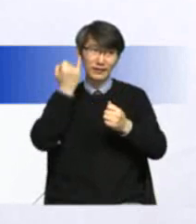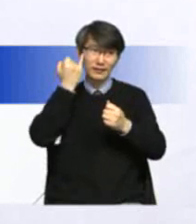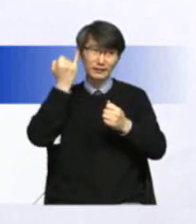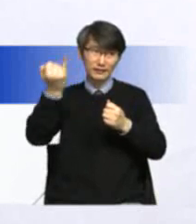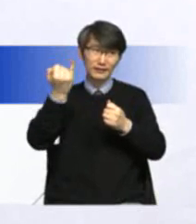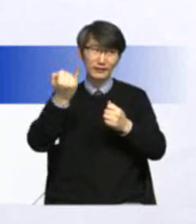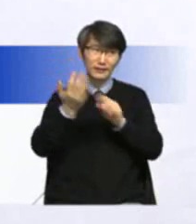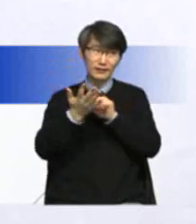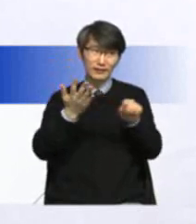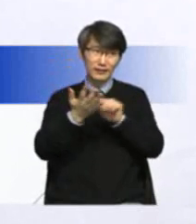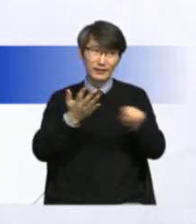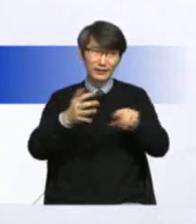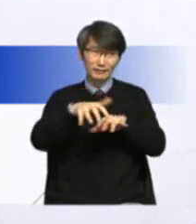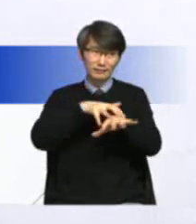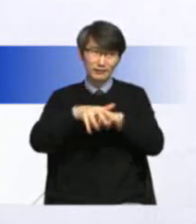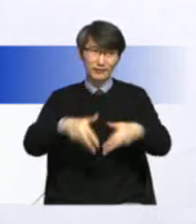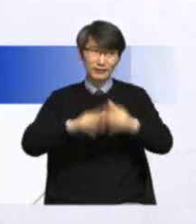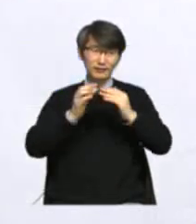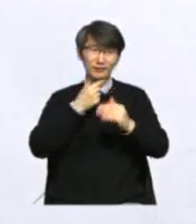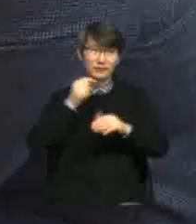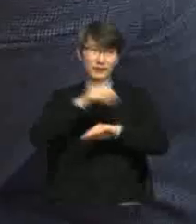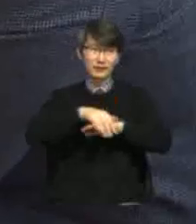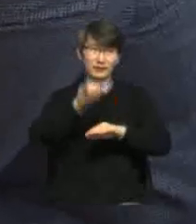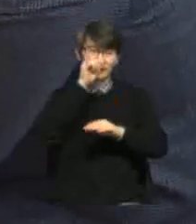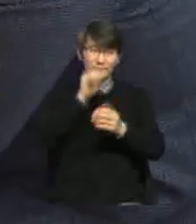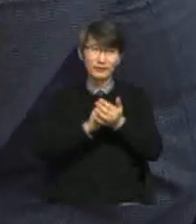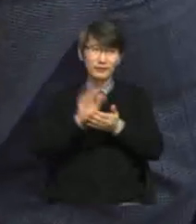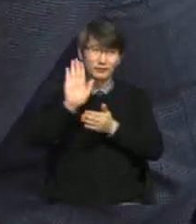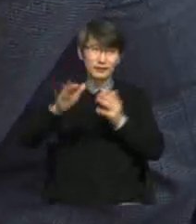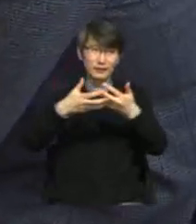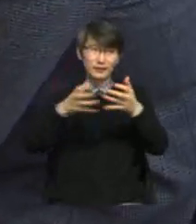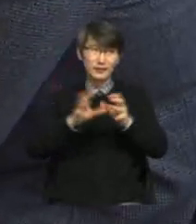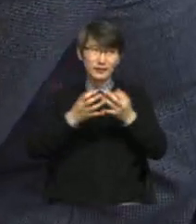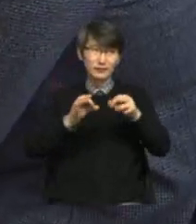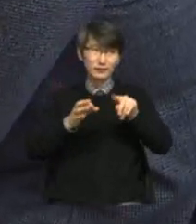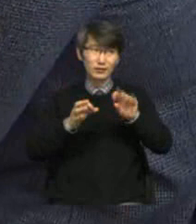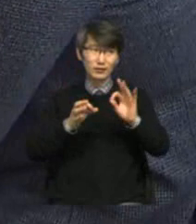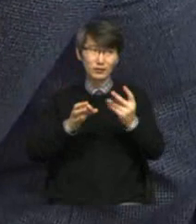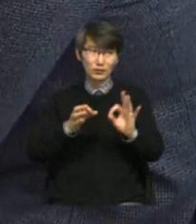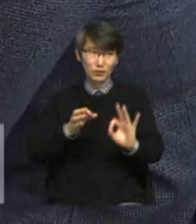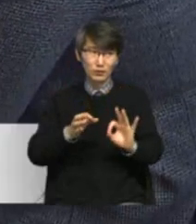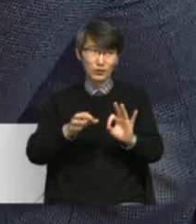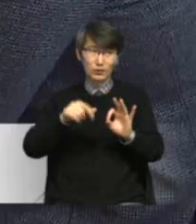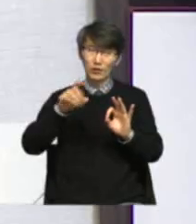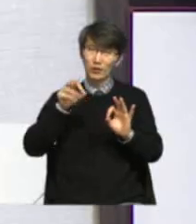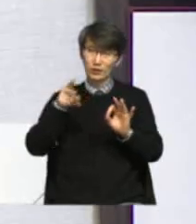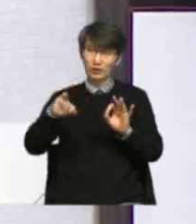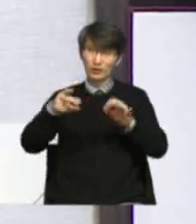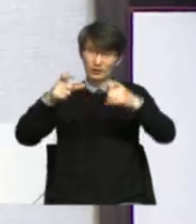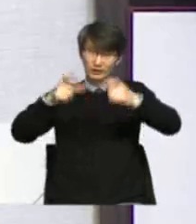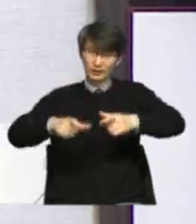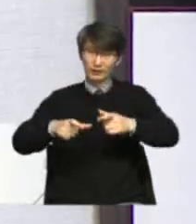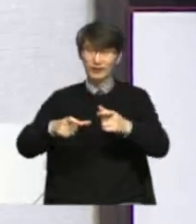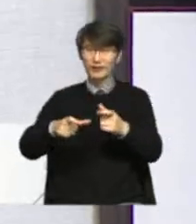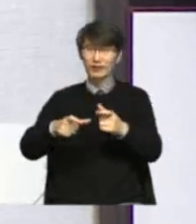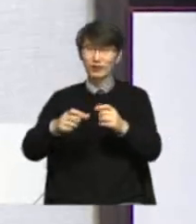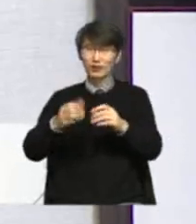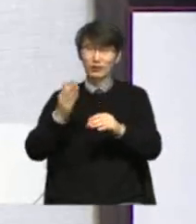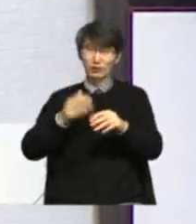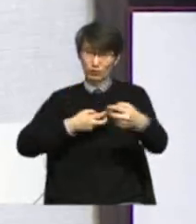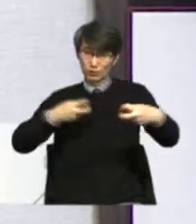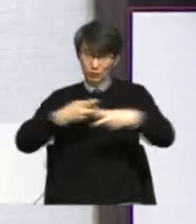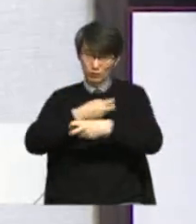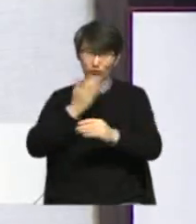생태 산업 생태계를 만들고 싶은 계획에 쓴다 미를 통합 짱 김성용 예비후보는 거여 마천동 울 서울 동남권 에 중심으로